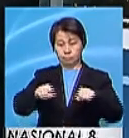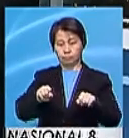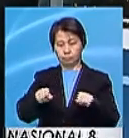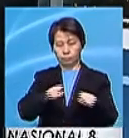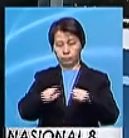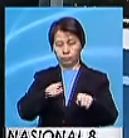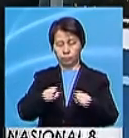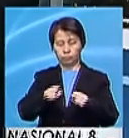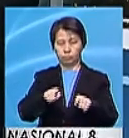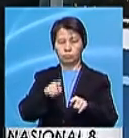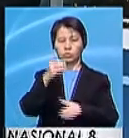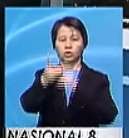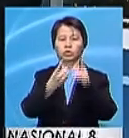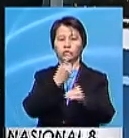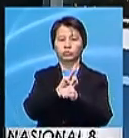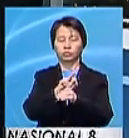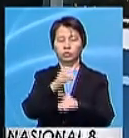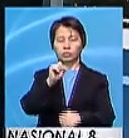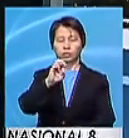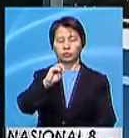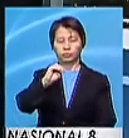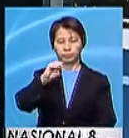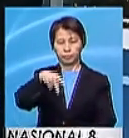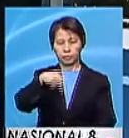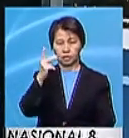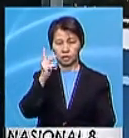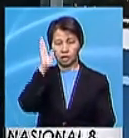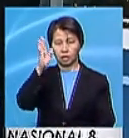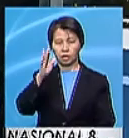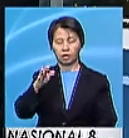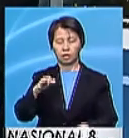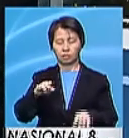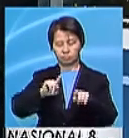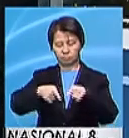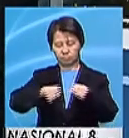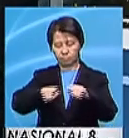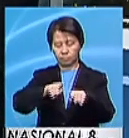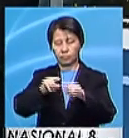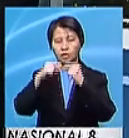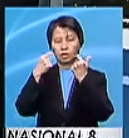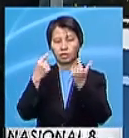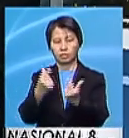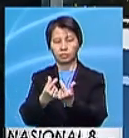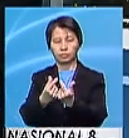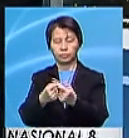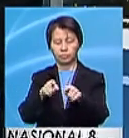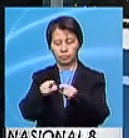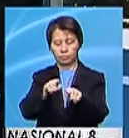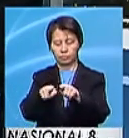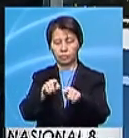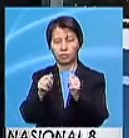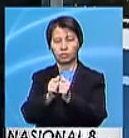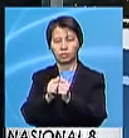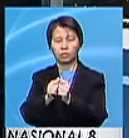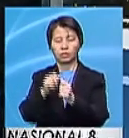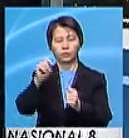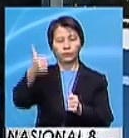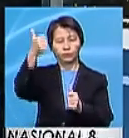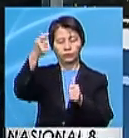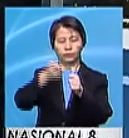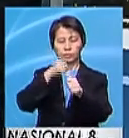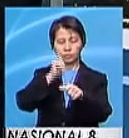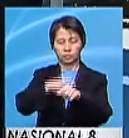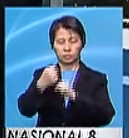kejuaraan Superbike Dunia WSBK dan bakal beraksi bersama pasukan Aurelac Racing pada penampilan sulungnya tahun